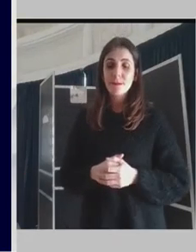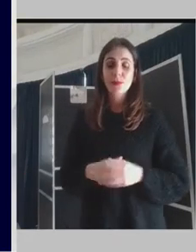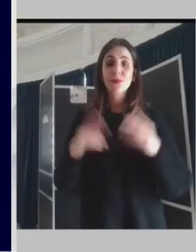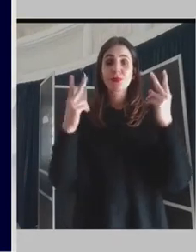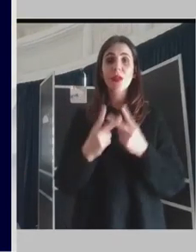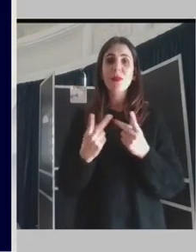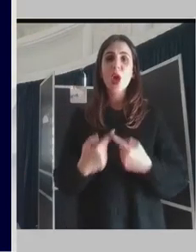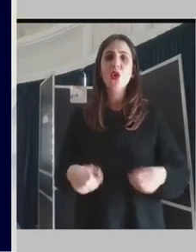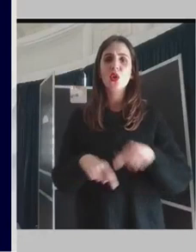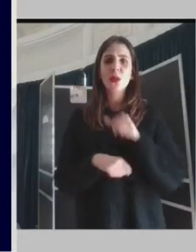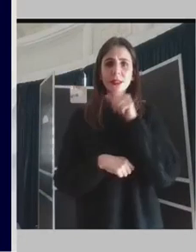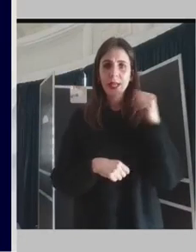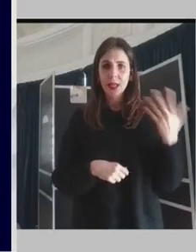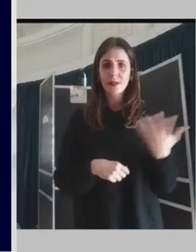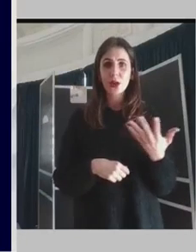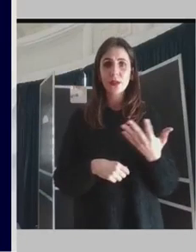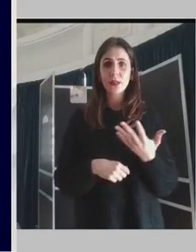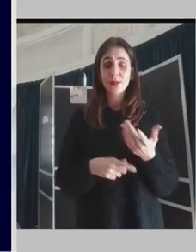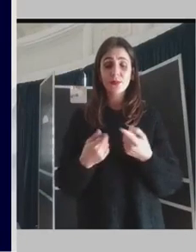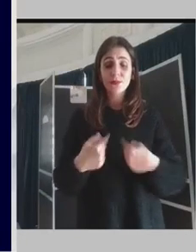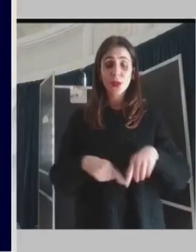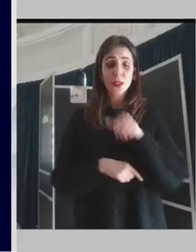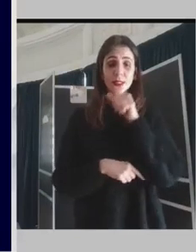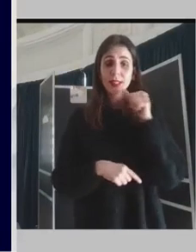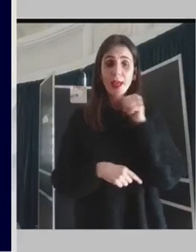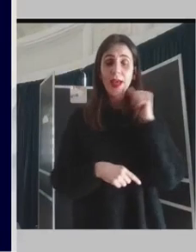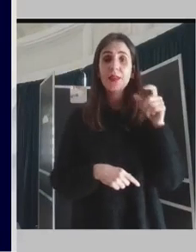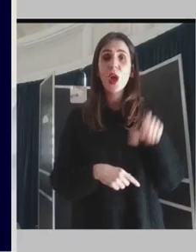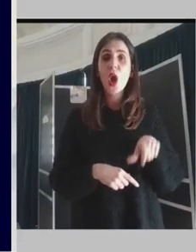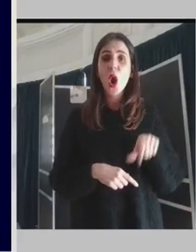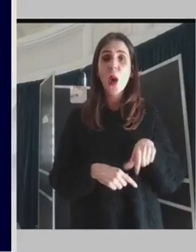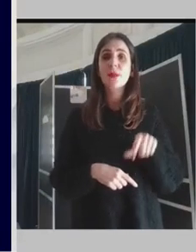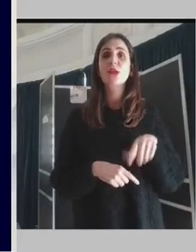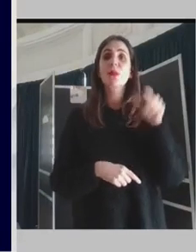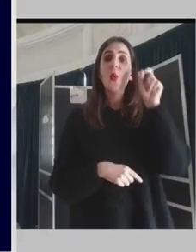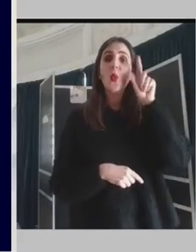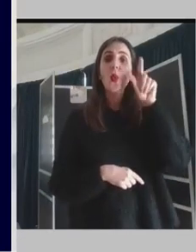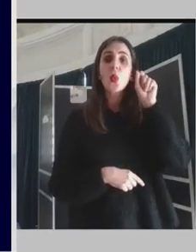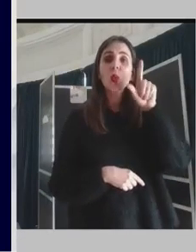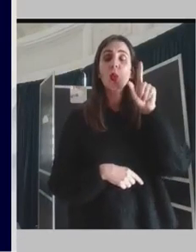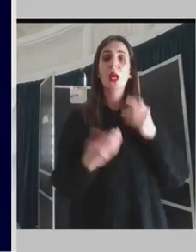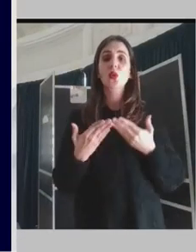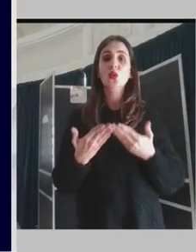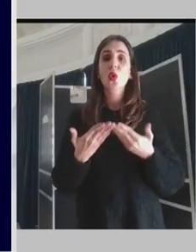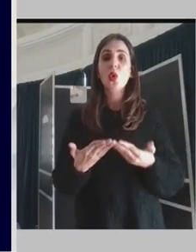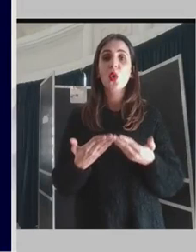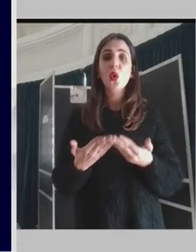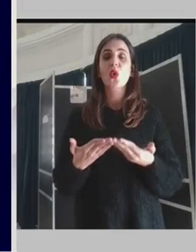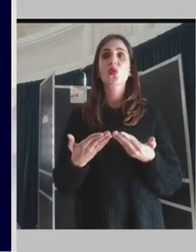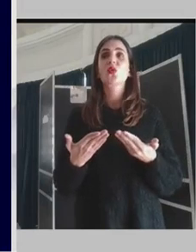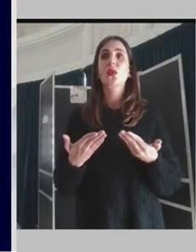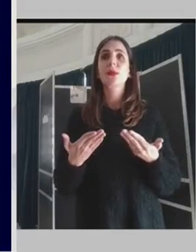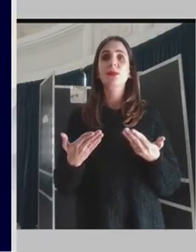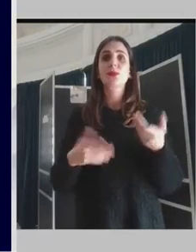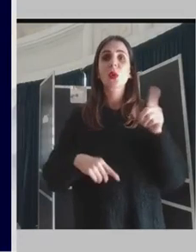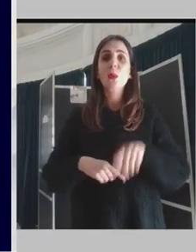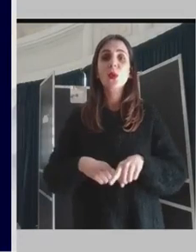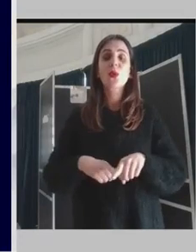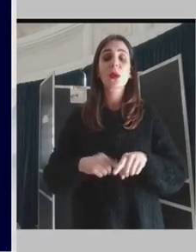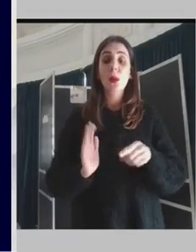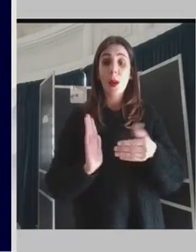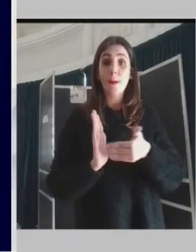necessario, è fondamentale insomma questo discorso della cultura del soccorso, come è fondamentale la